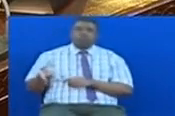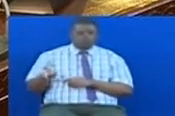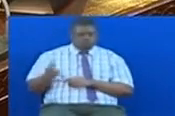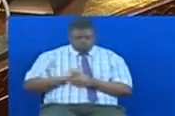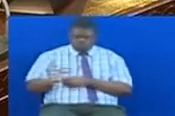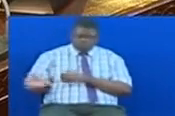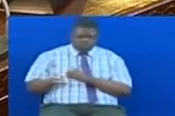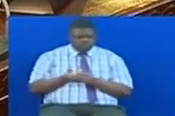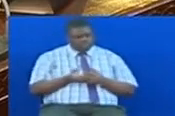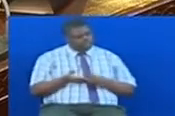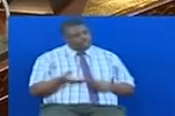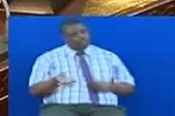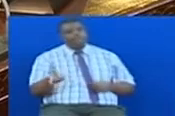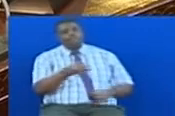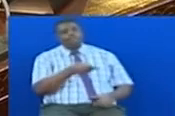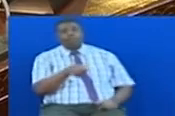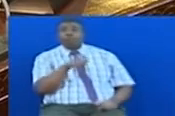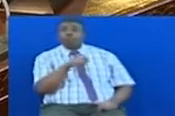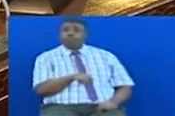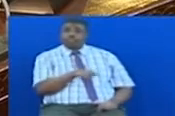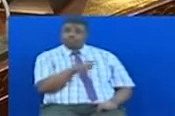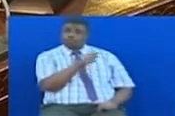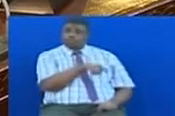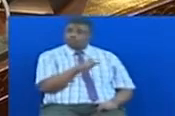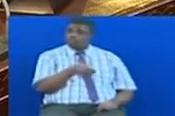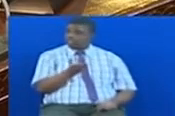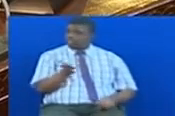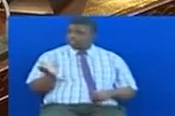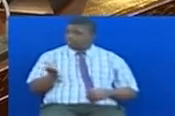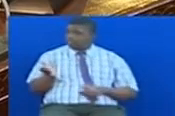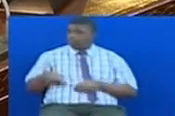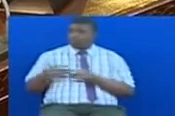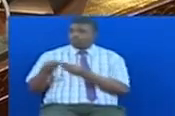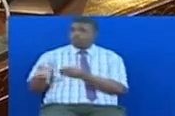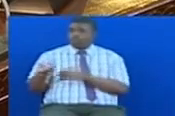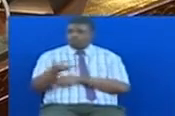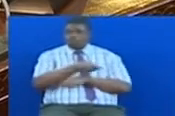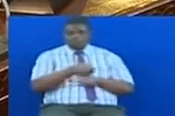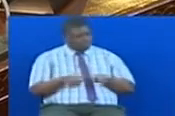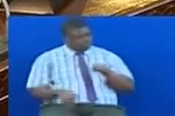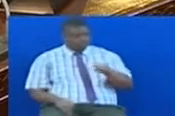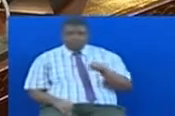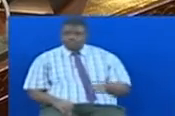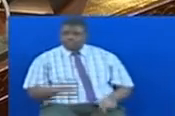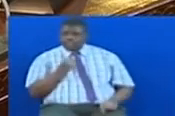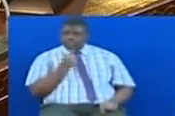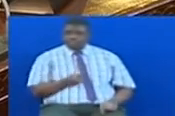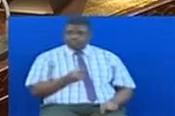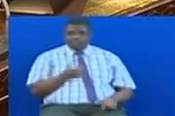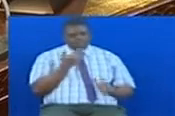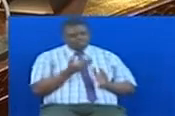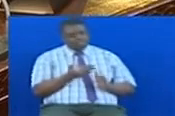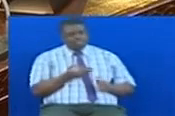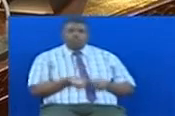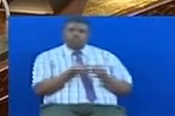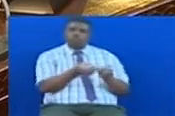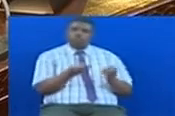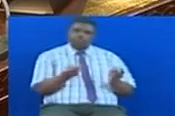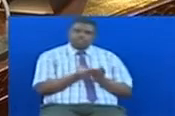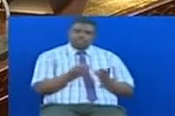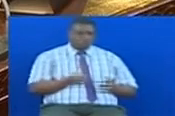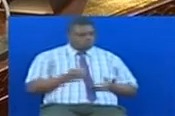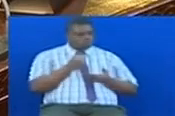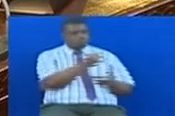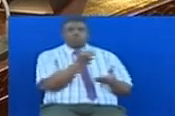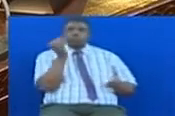mikopo hii ili sasa na wengine waweze kupatiwa mikopo hii. Wengi wamekuwa wakisema kwamba kwa nini isitolewe kama ruzuku? Bado hatujafika